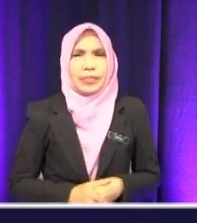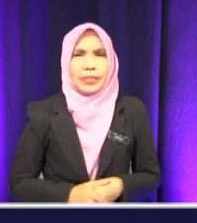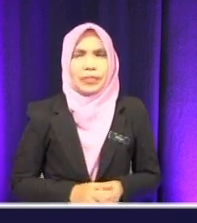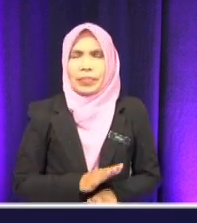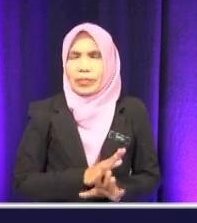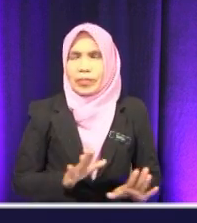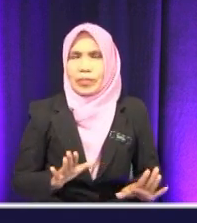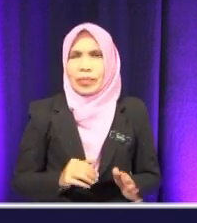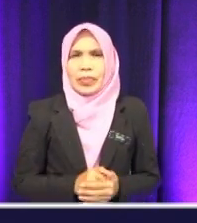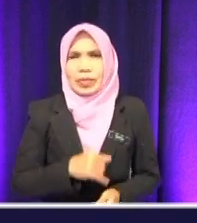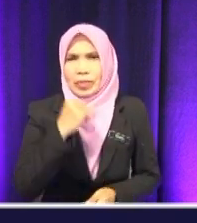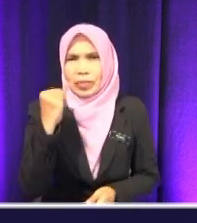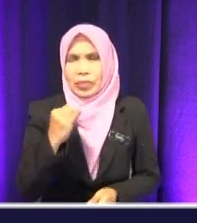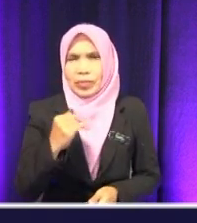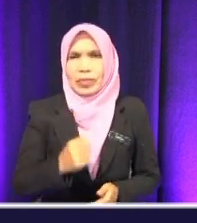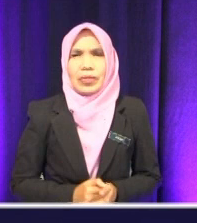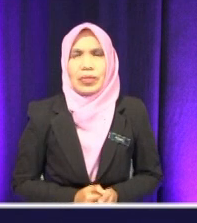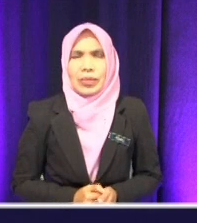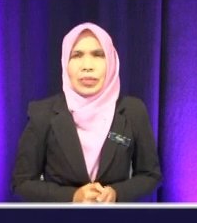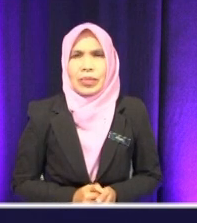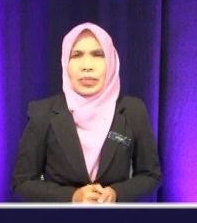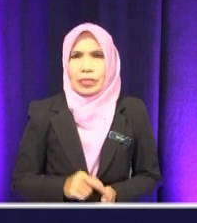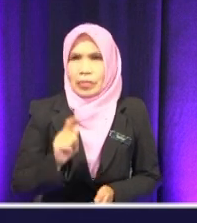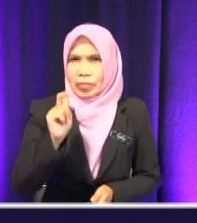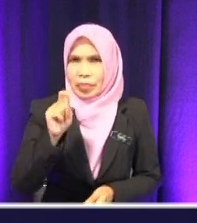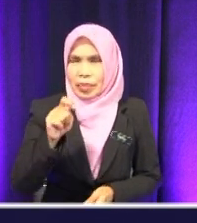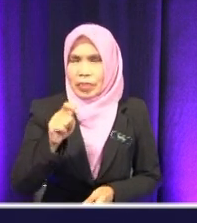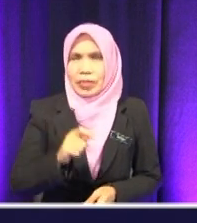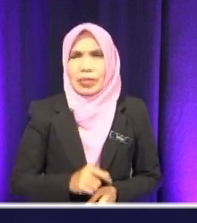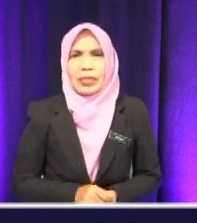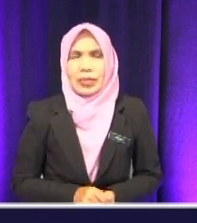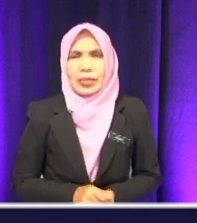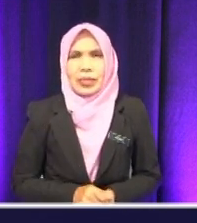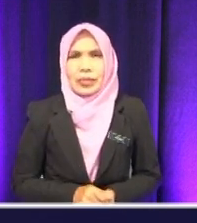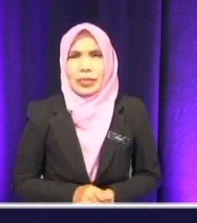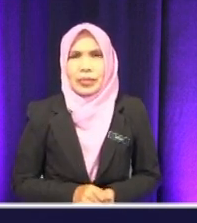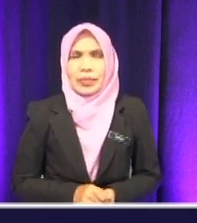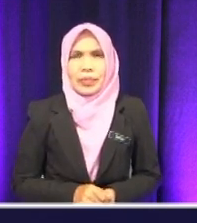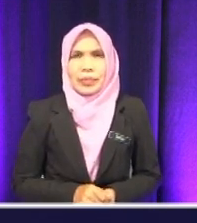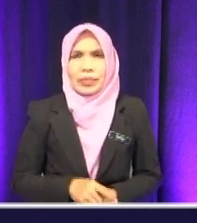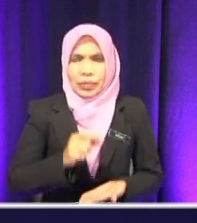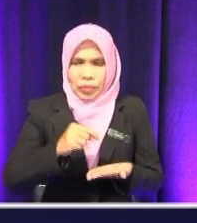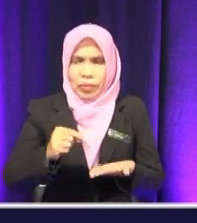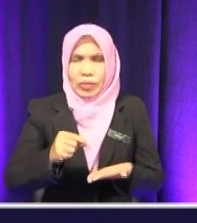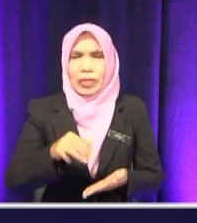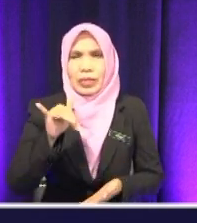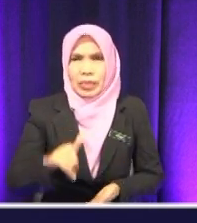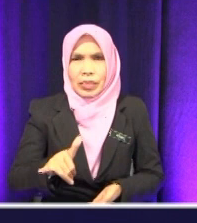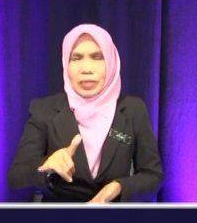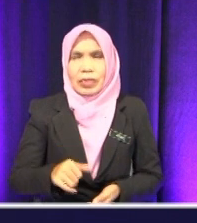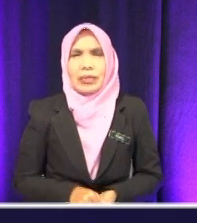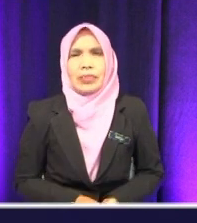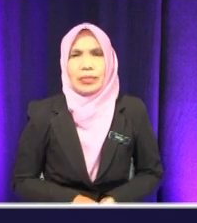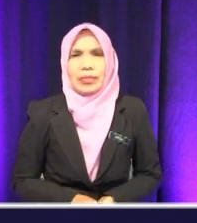Diamond itu ataupun tanda tulis kan dia dengan tidak supaya jelas gimana alirannya gimana